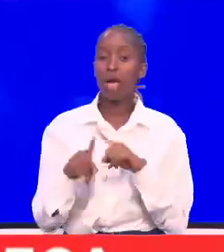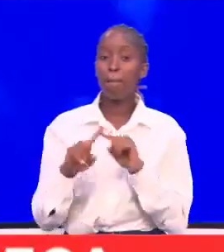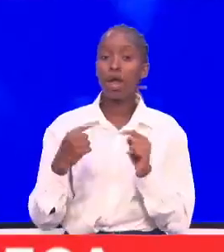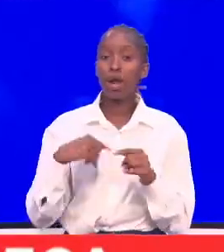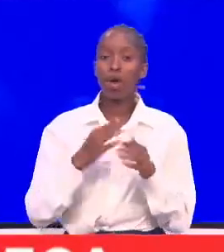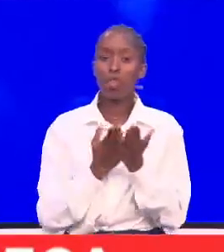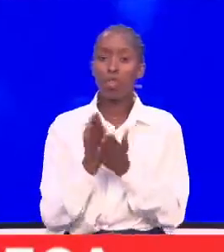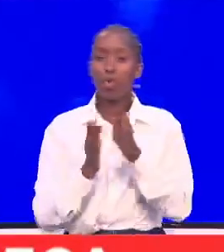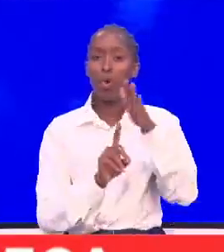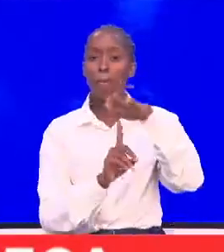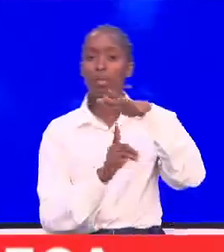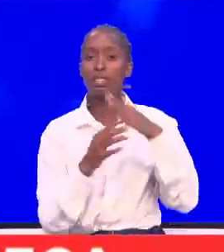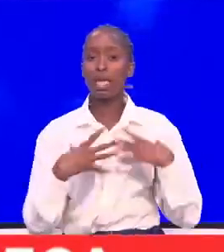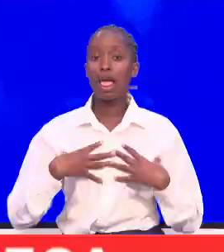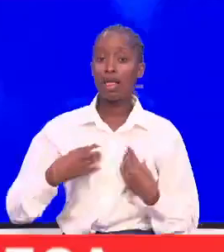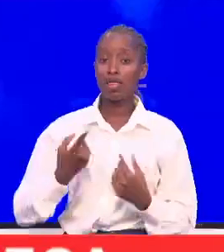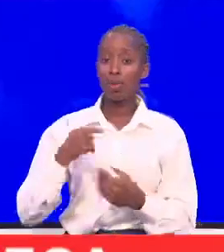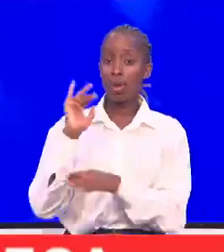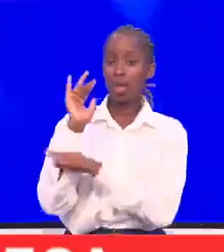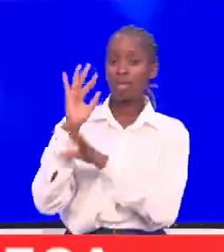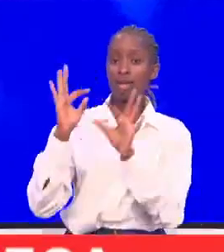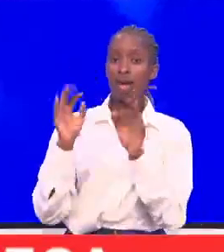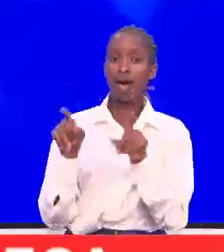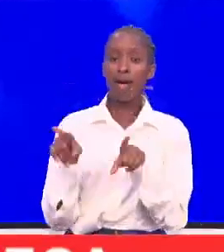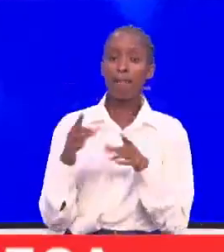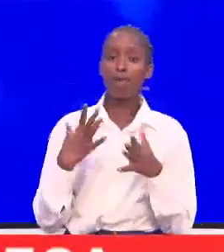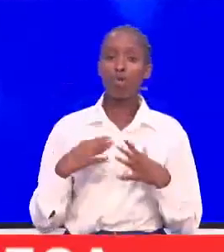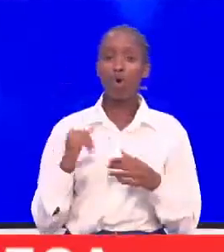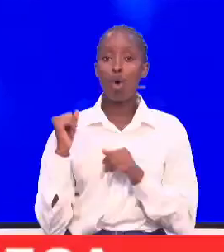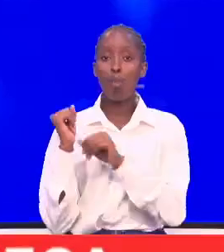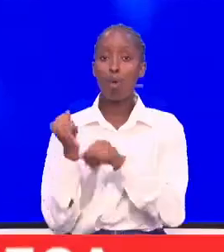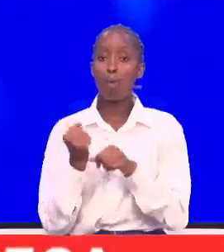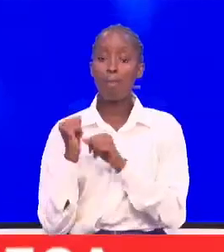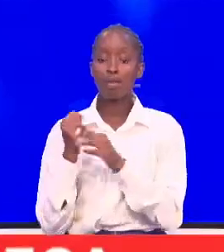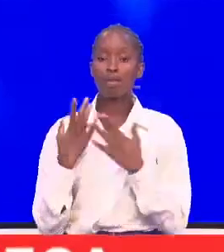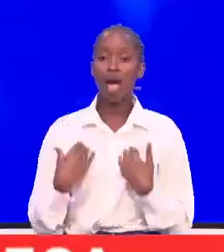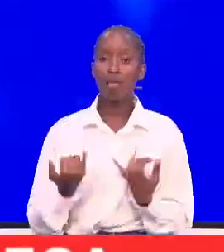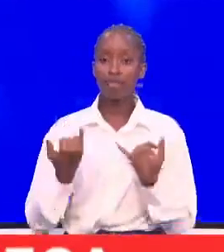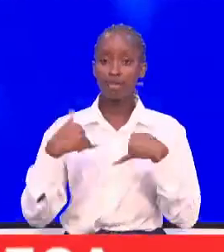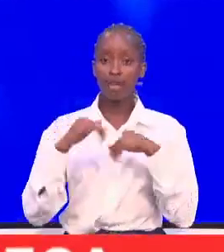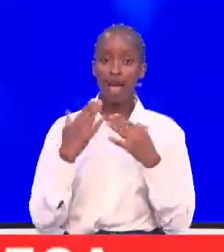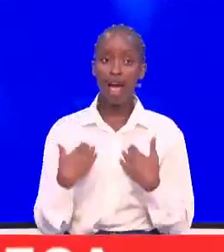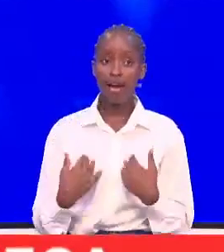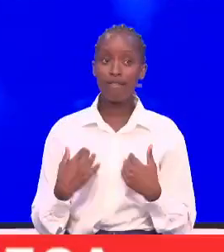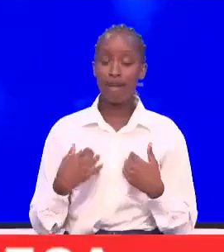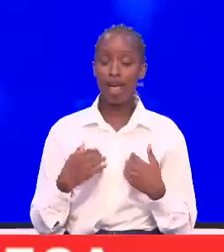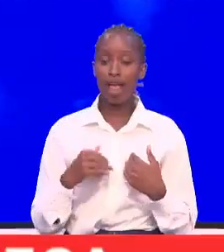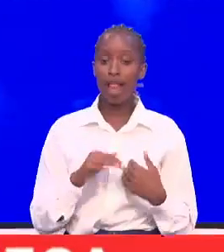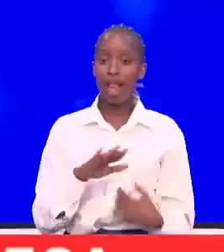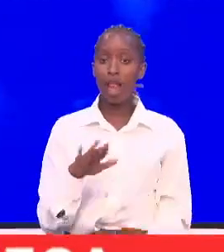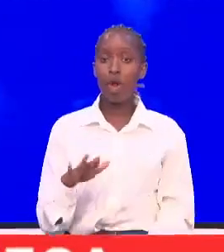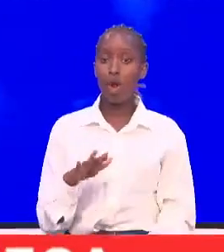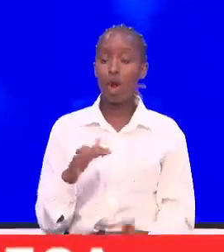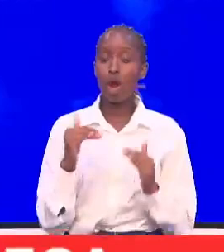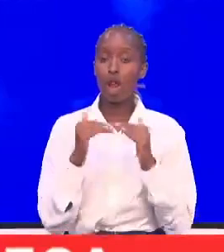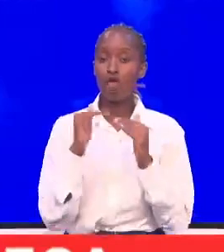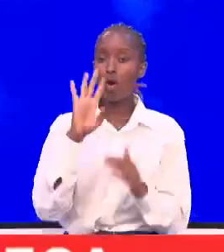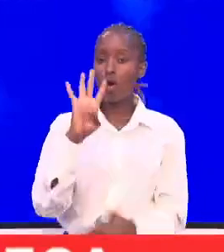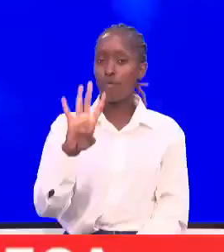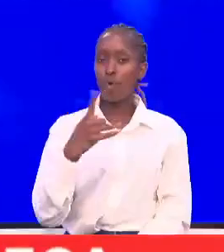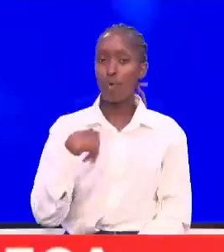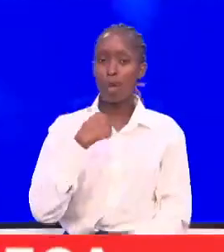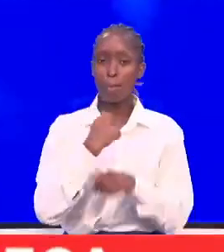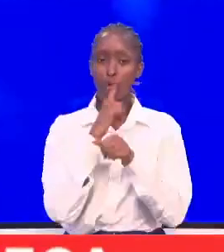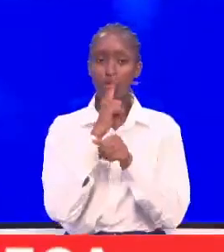wetu tungeomba kwamba kama Mumiasi West tuko na level 4, East tuko na level 4, Matungu tuko na level 4, tungehakikisha Butere